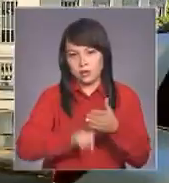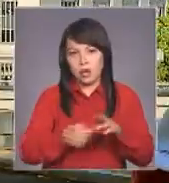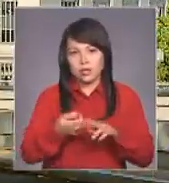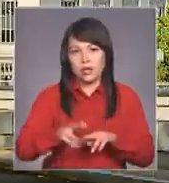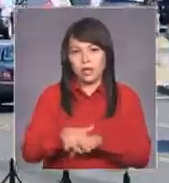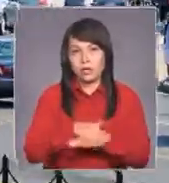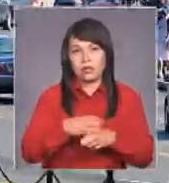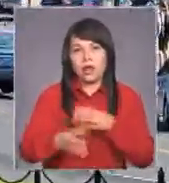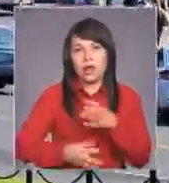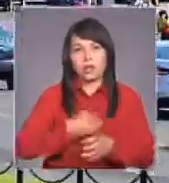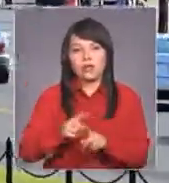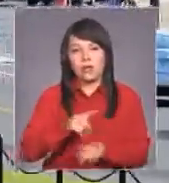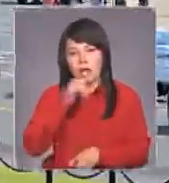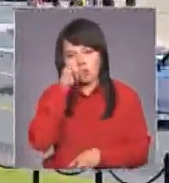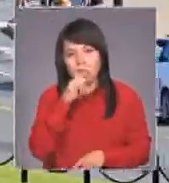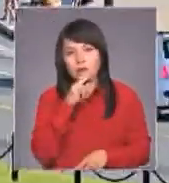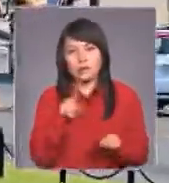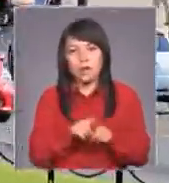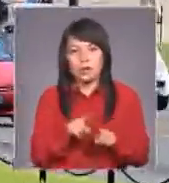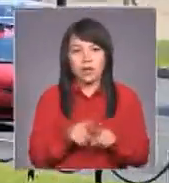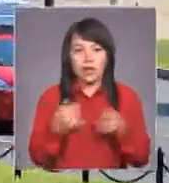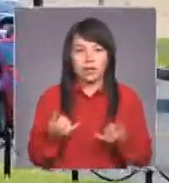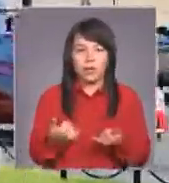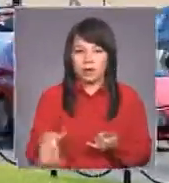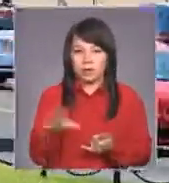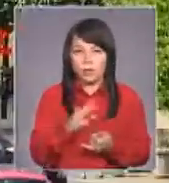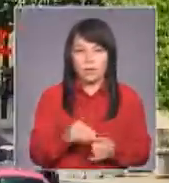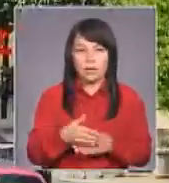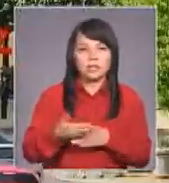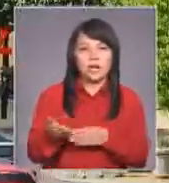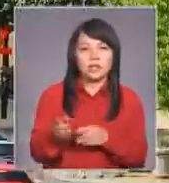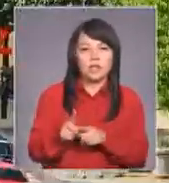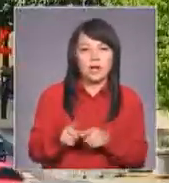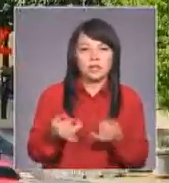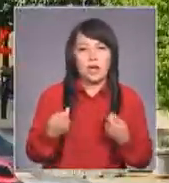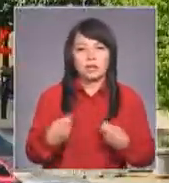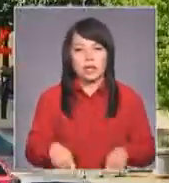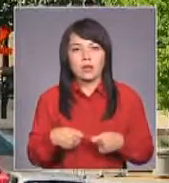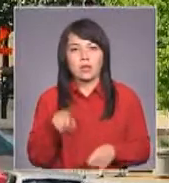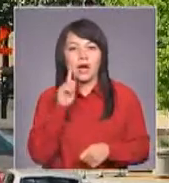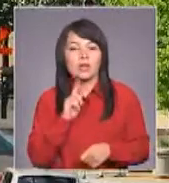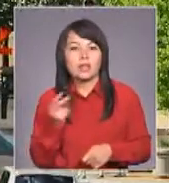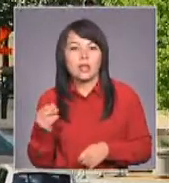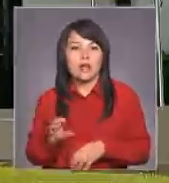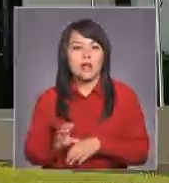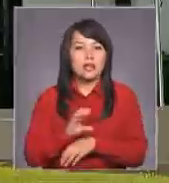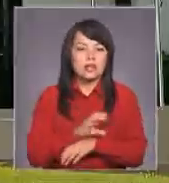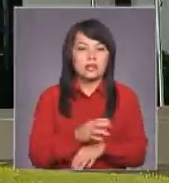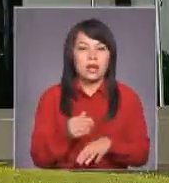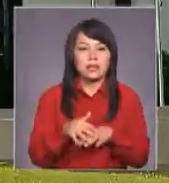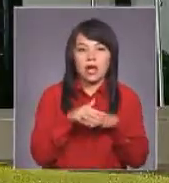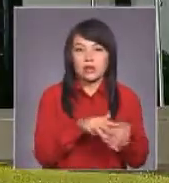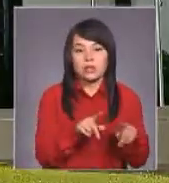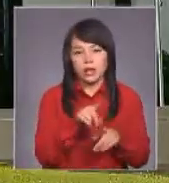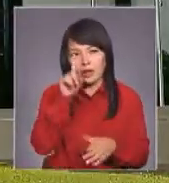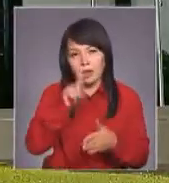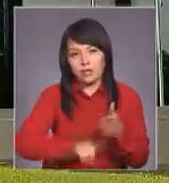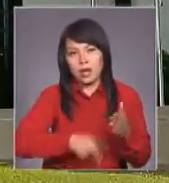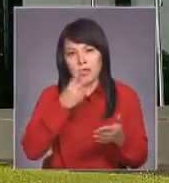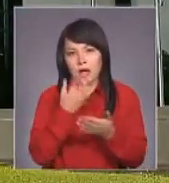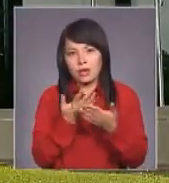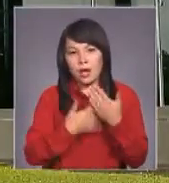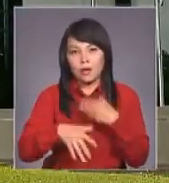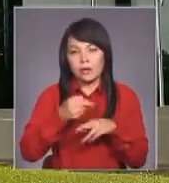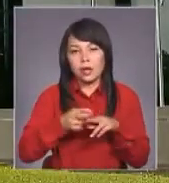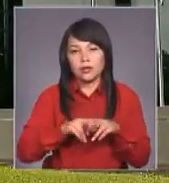мүшесі атану Қазақстан үшін ең әуелі сыртқы сауданың көкжиегін кеңейтпек. Шетелдік инвесторлармен өзара ықпалдастықты арттыруға сеп болмақ. Бүгінде біздің ел